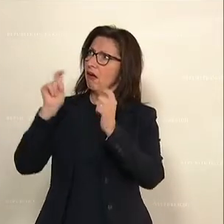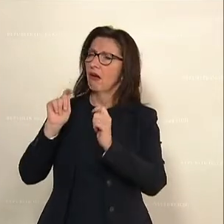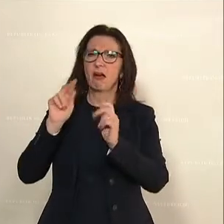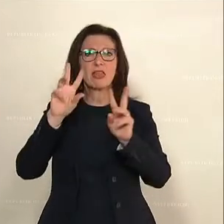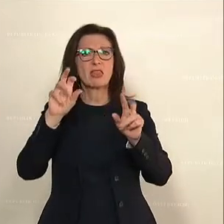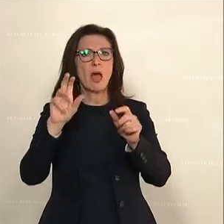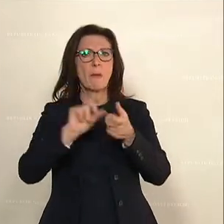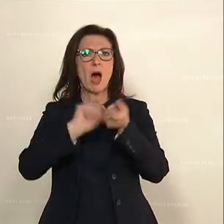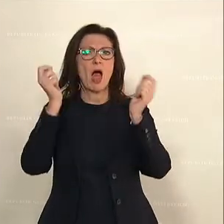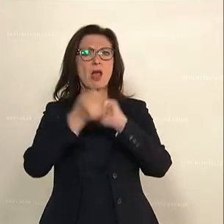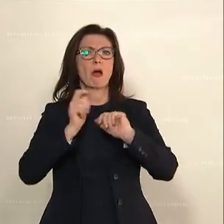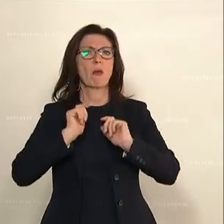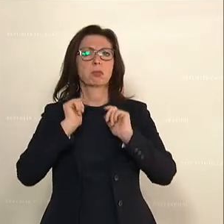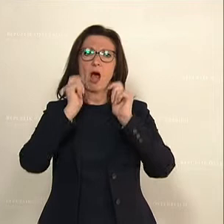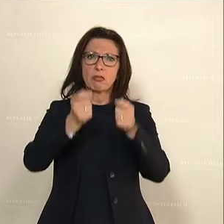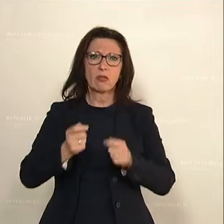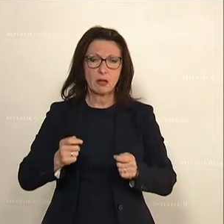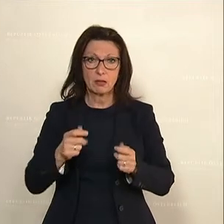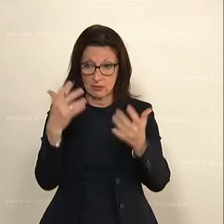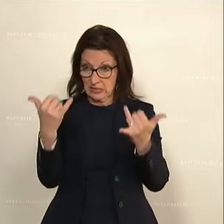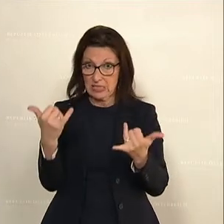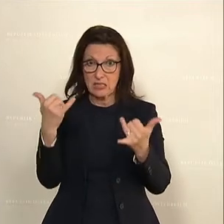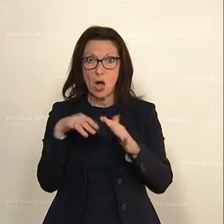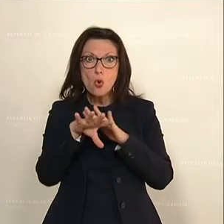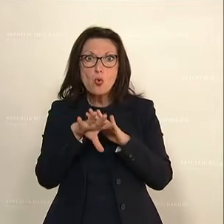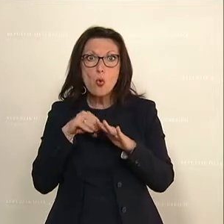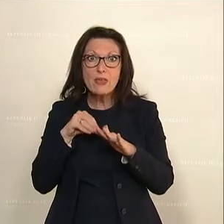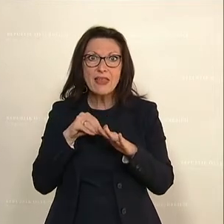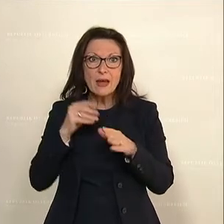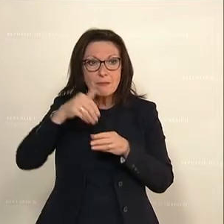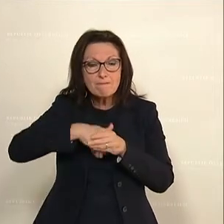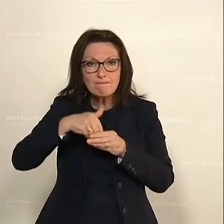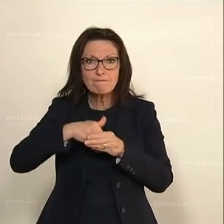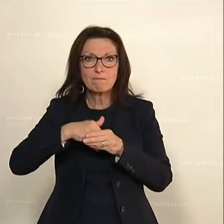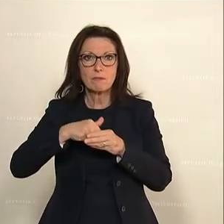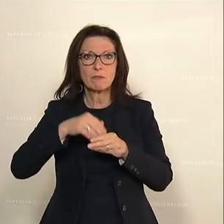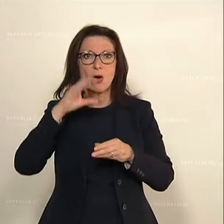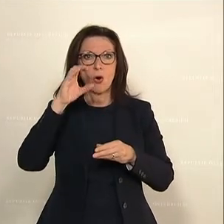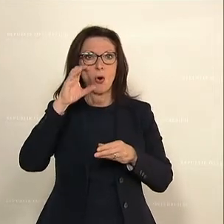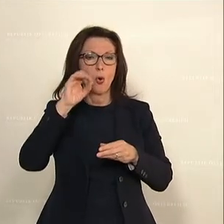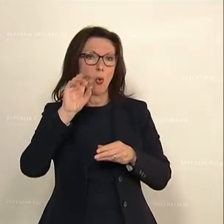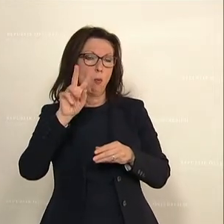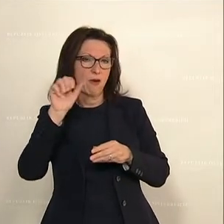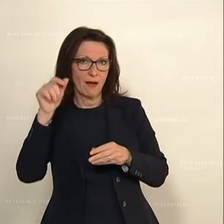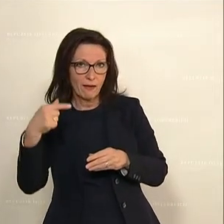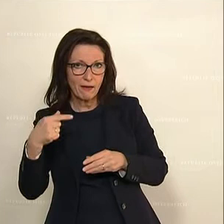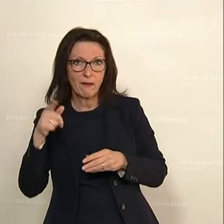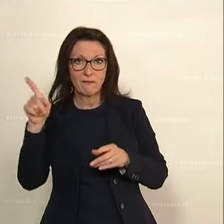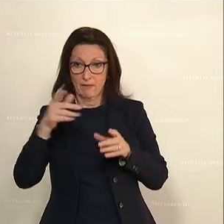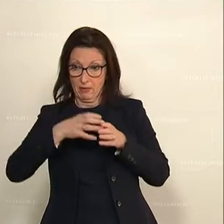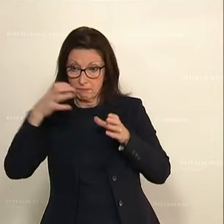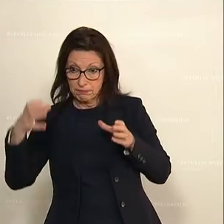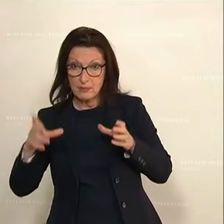diesem Bundesgesetz, wo Sie jetzt auch noch den Unternehmensgegenstand der COVAG erweitern, damit wir hier